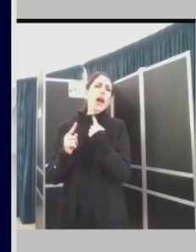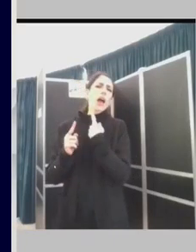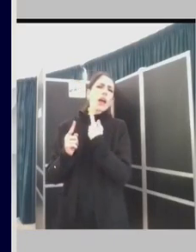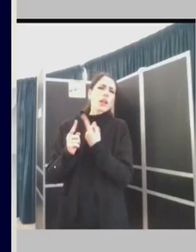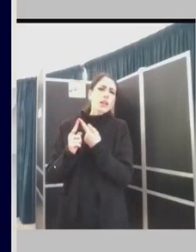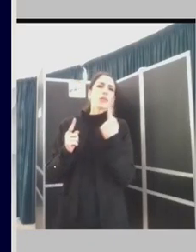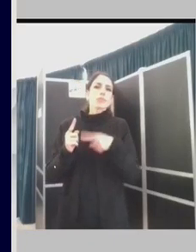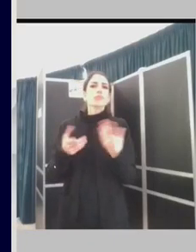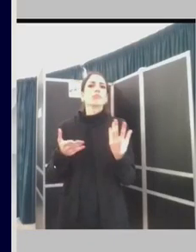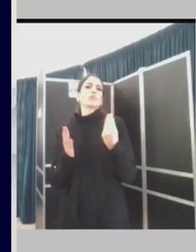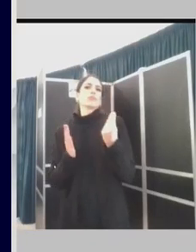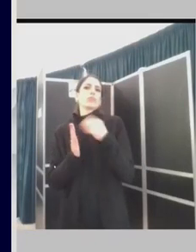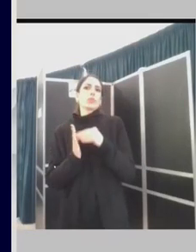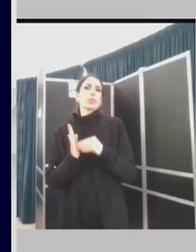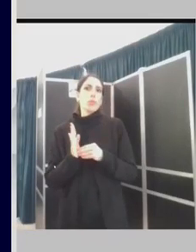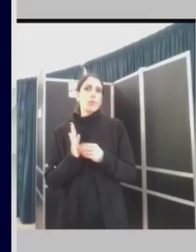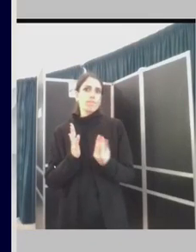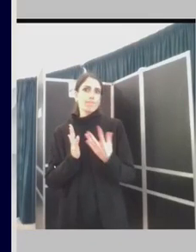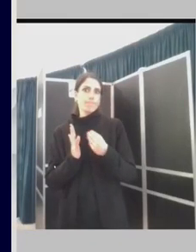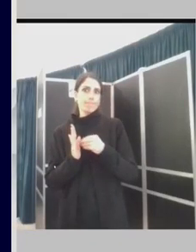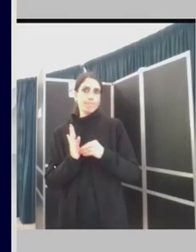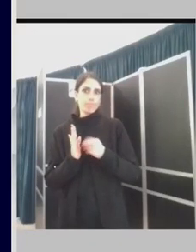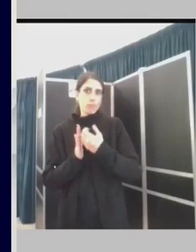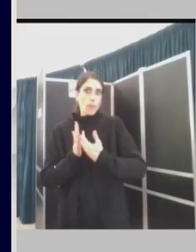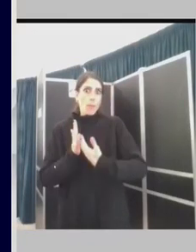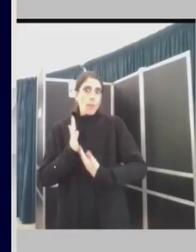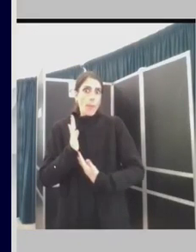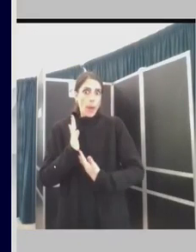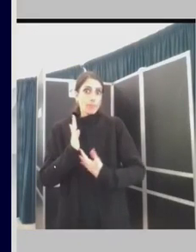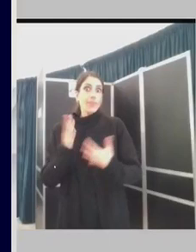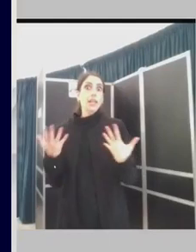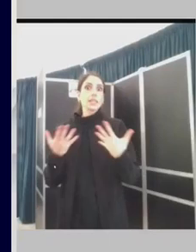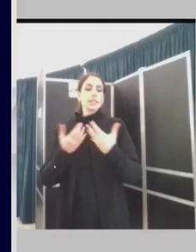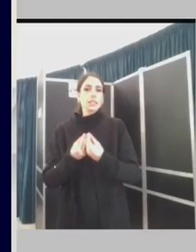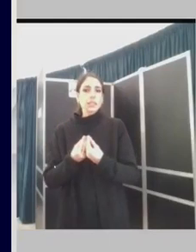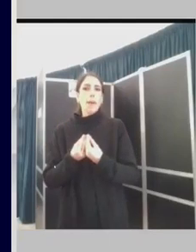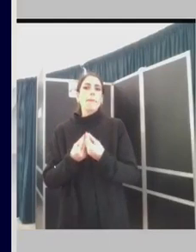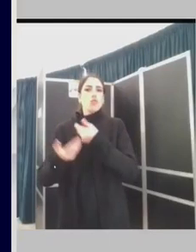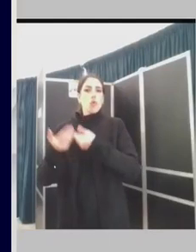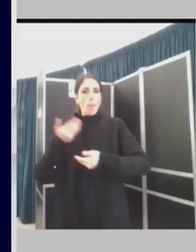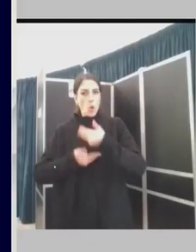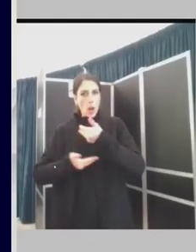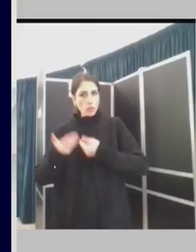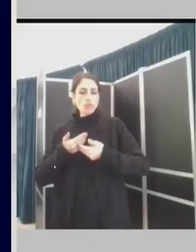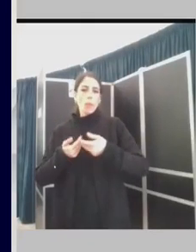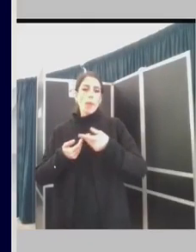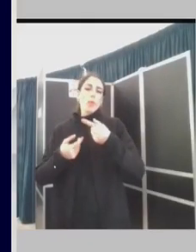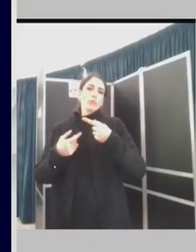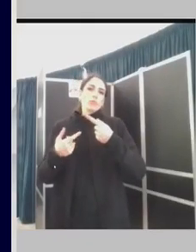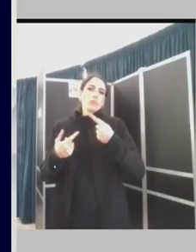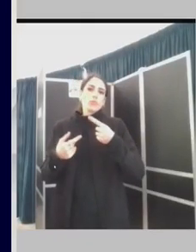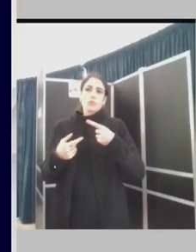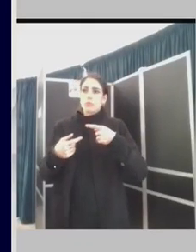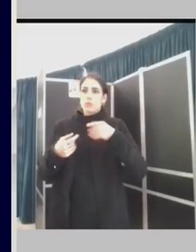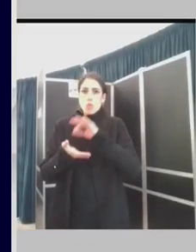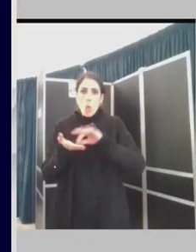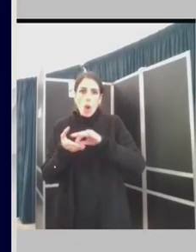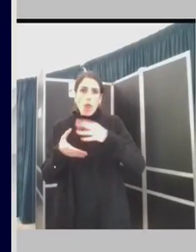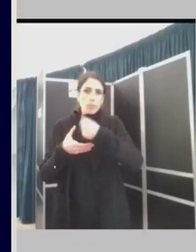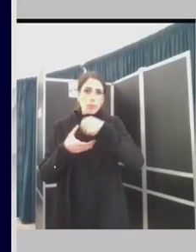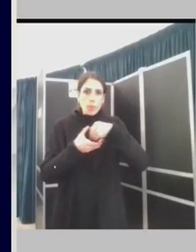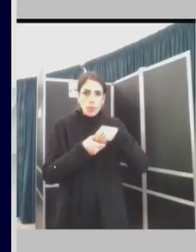uffici scolastici, l'ente, uno degli enti più presenti all'interno delle istituzioni scolastiche, e il progetto in particolare